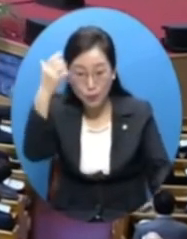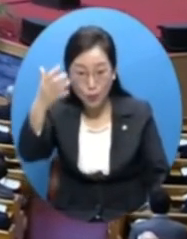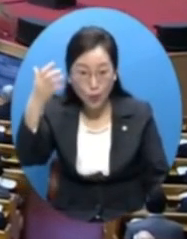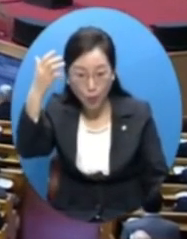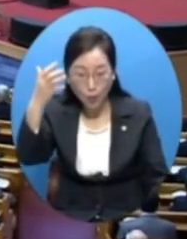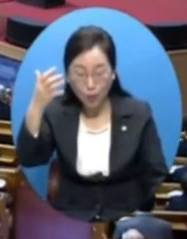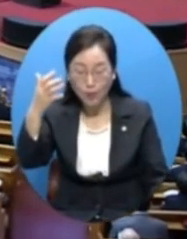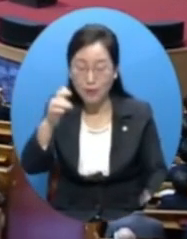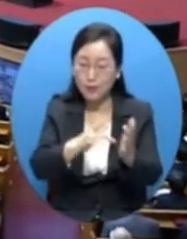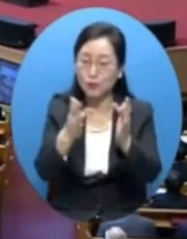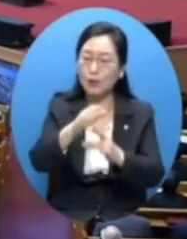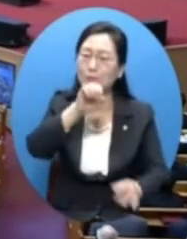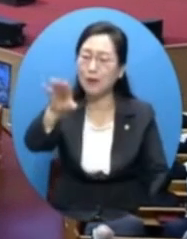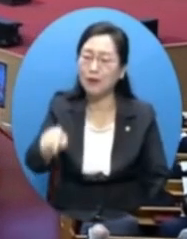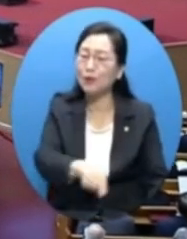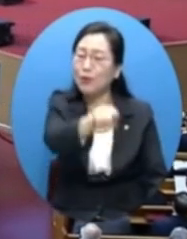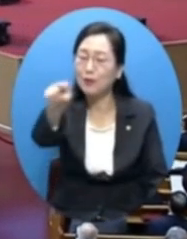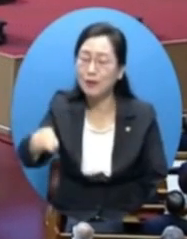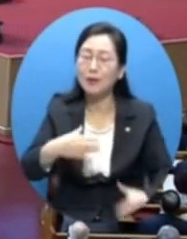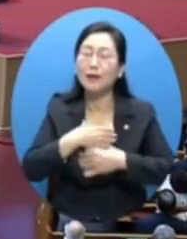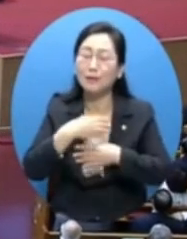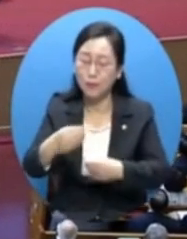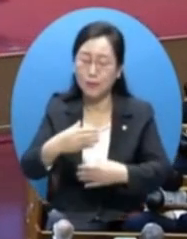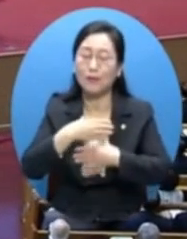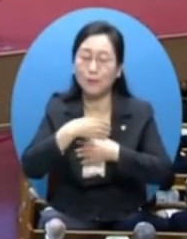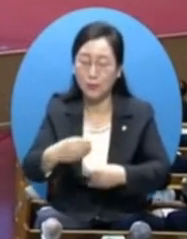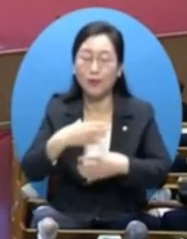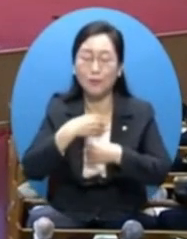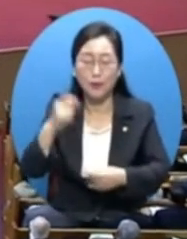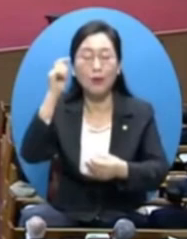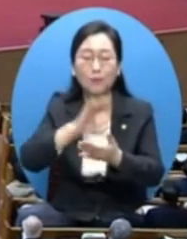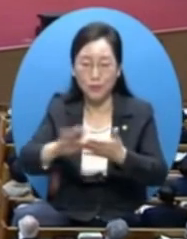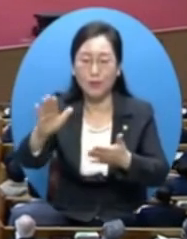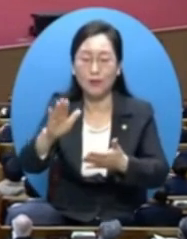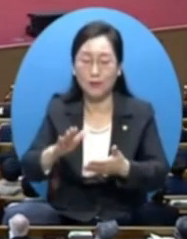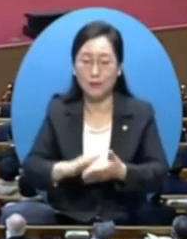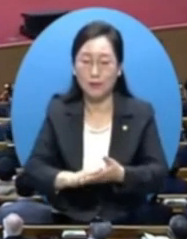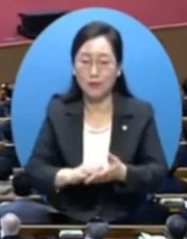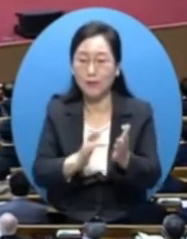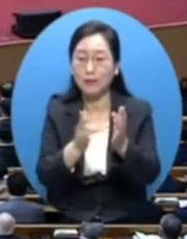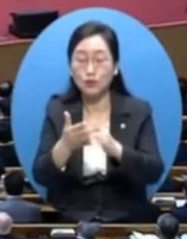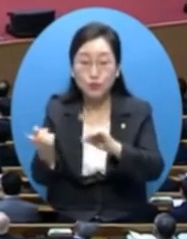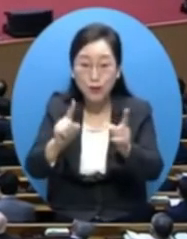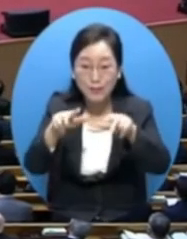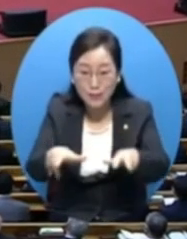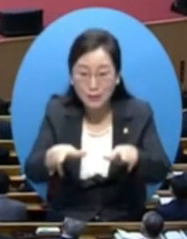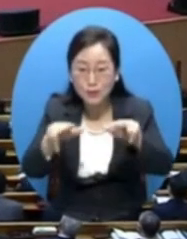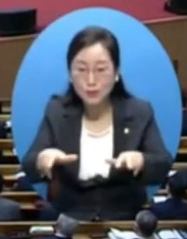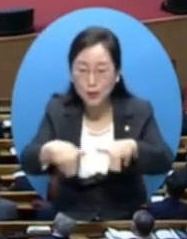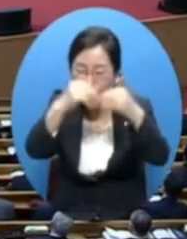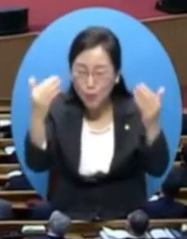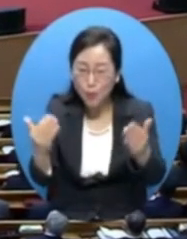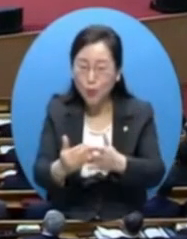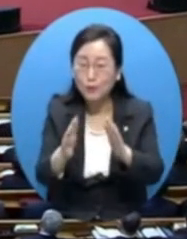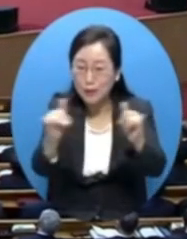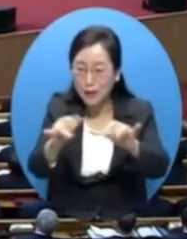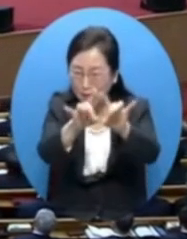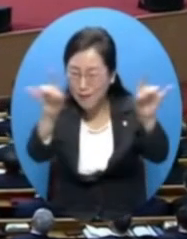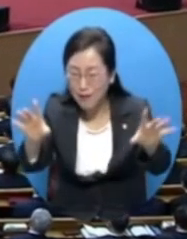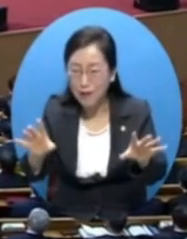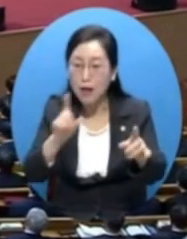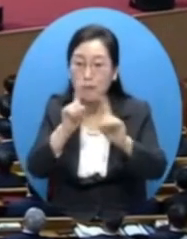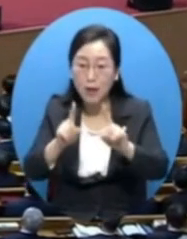말씀하십니다. 너에게 평안이 있을지어다, 평안이 있을지어다, 평안이 있을지어다. 부활하신 예수께서 지금 이 자리에 우리 모두에게 말씀하십니다.